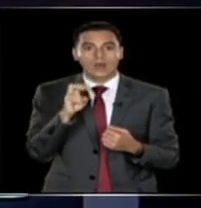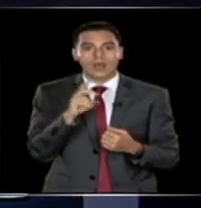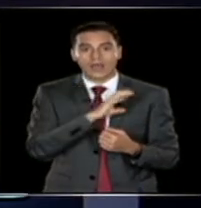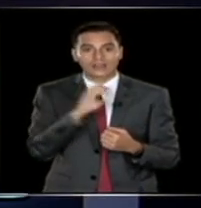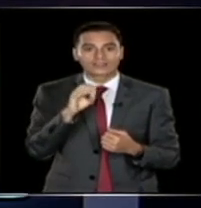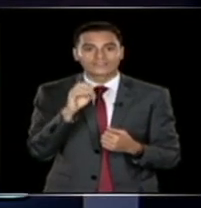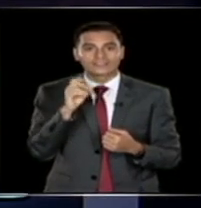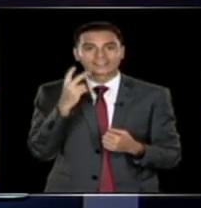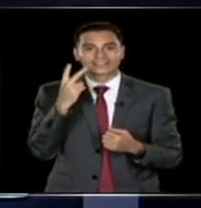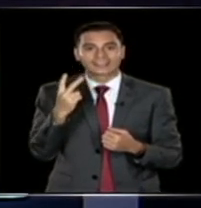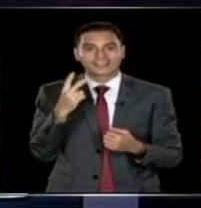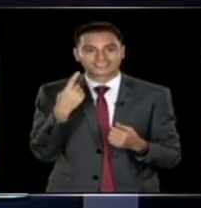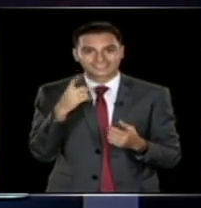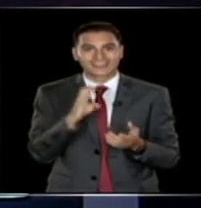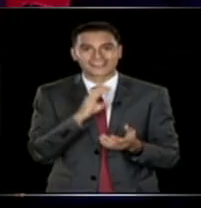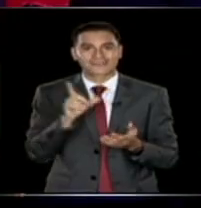الهدف الثاني.